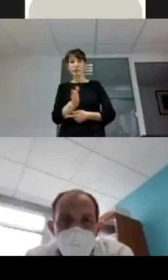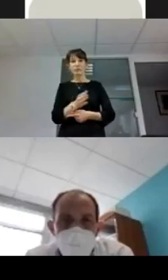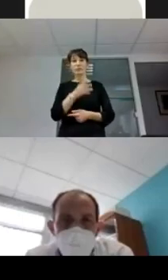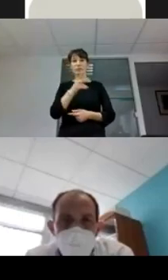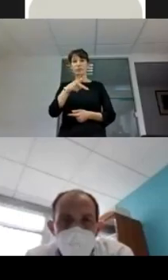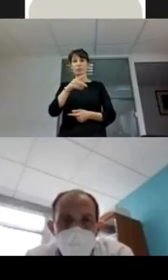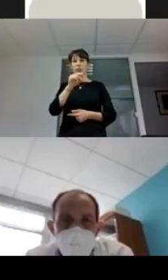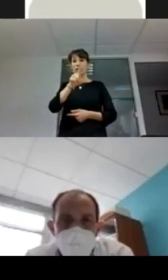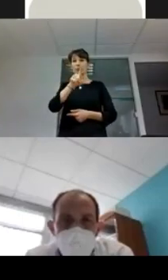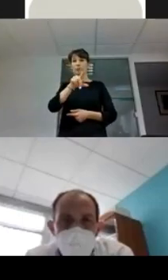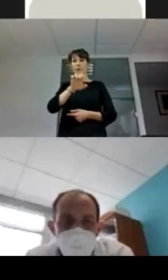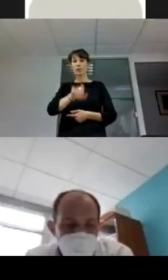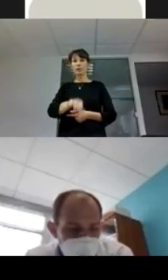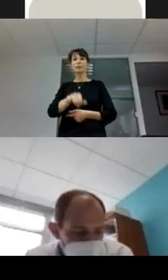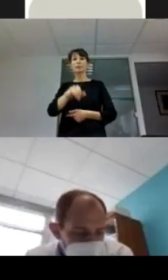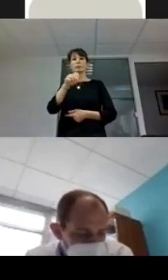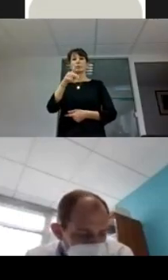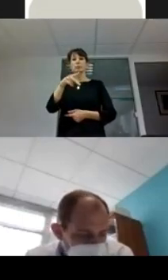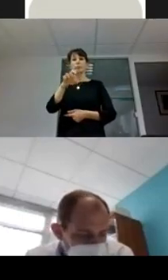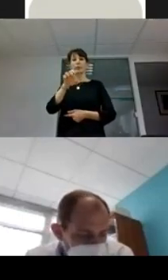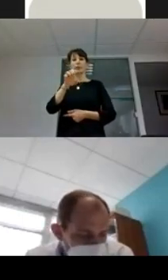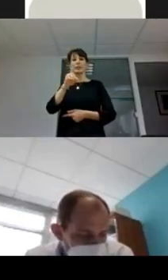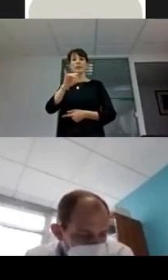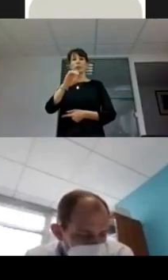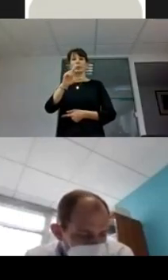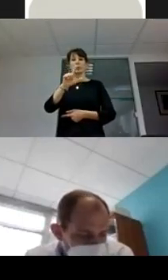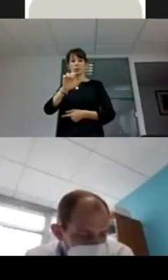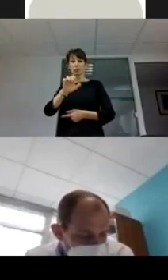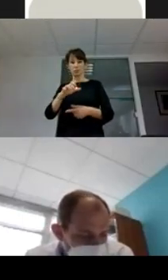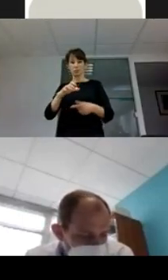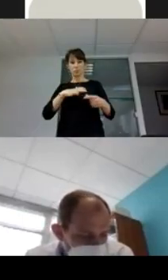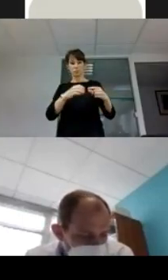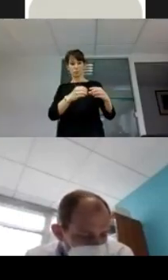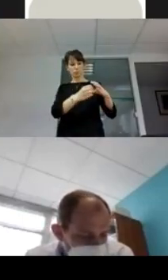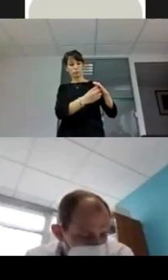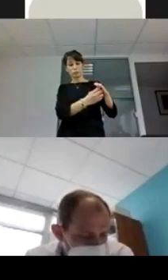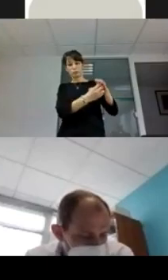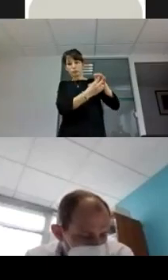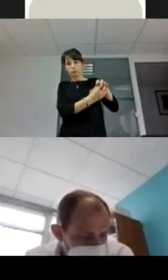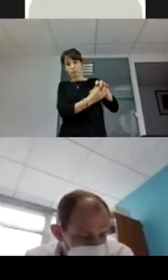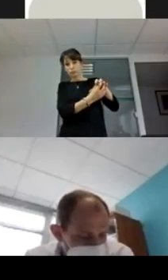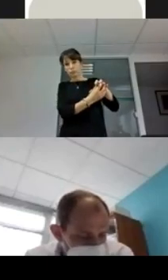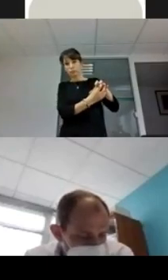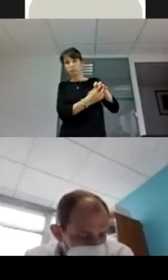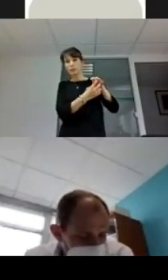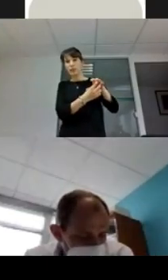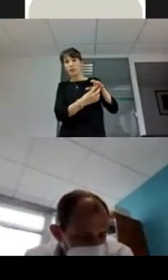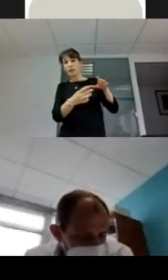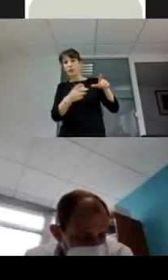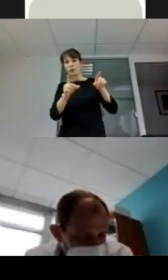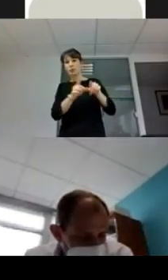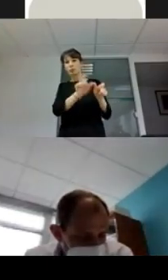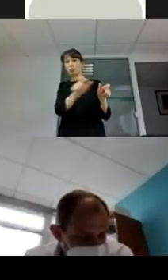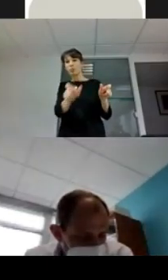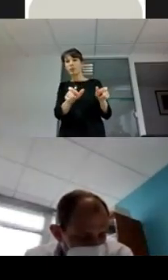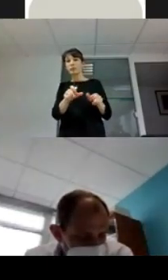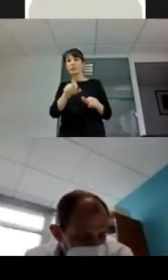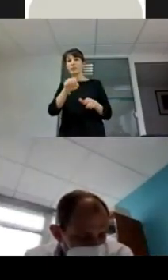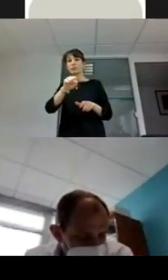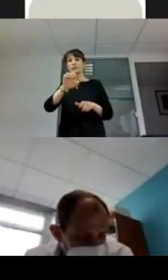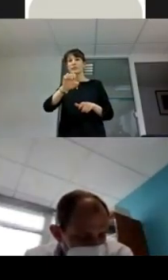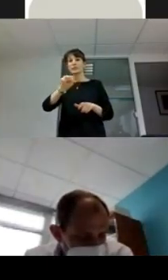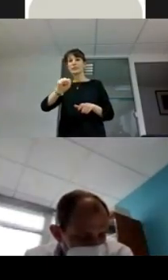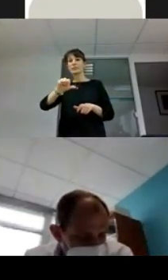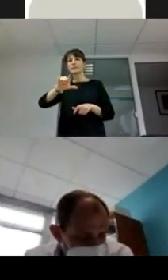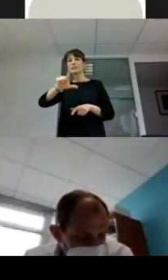surélevées. Et dans celle-là, il y en a deux types. Le polype pédiculé, qui a un pied, Et ça, ce sont des diverticules, ça peut positiver le test, mais ça